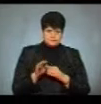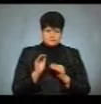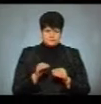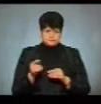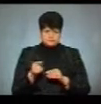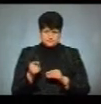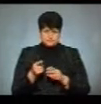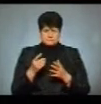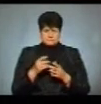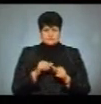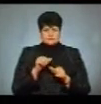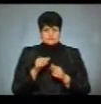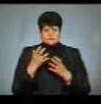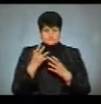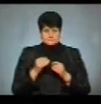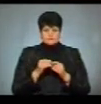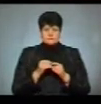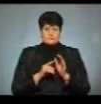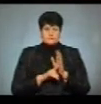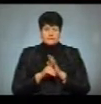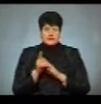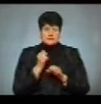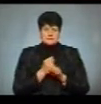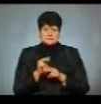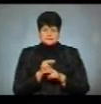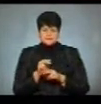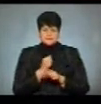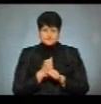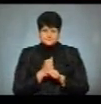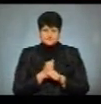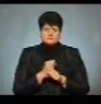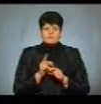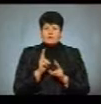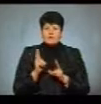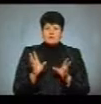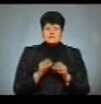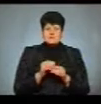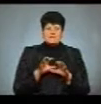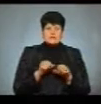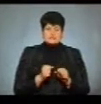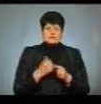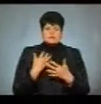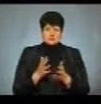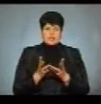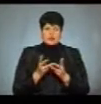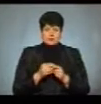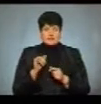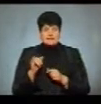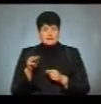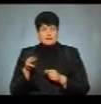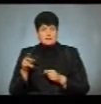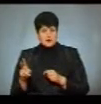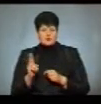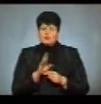але деякі ще проходять пустконагладжувальні роботи, деяким вже співвласникам нараховуються по ІТП, а деяким